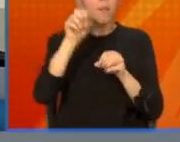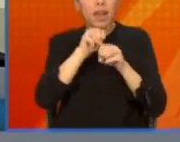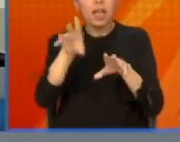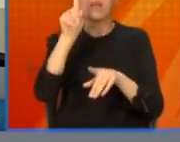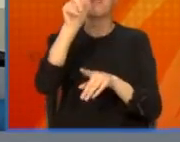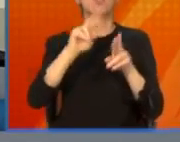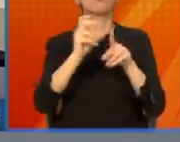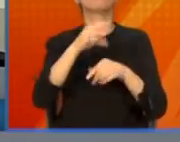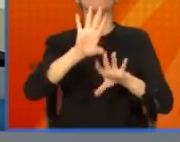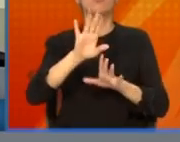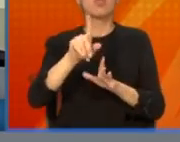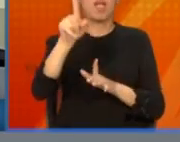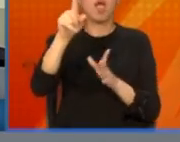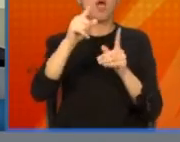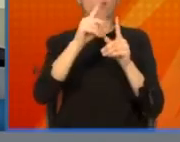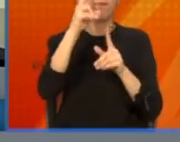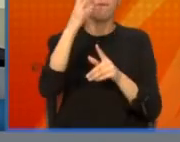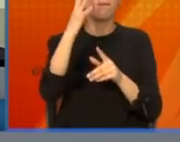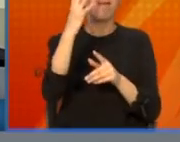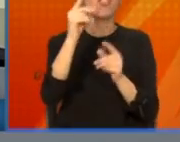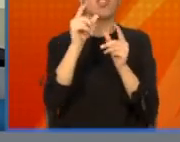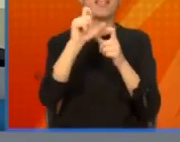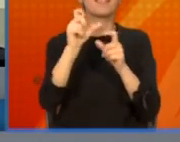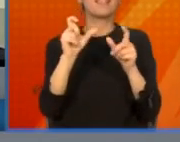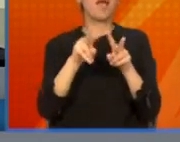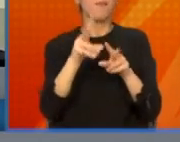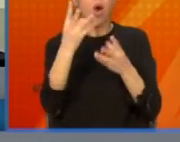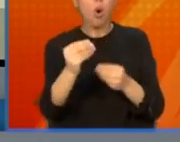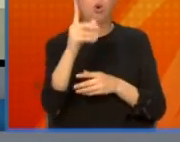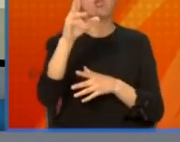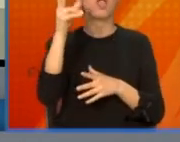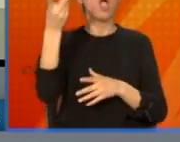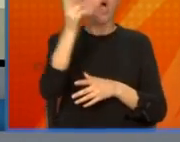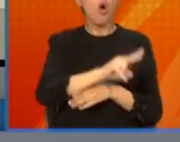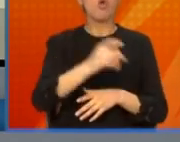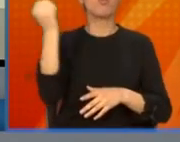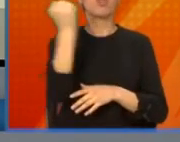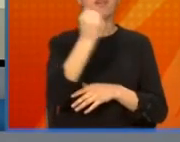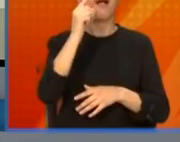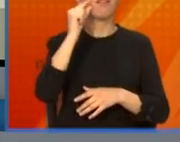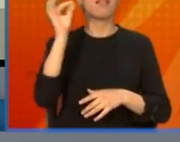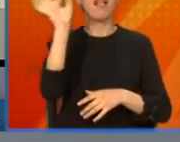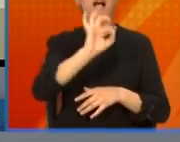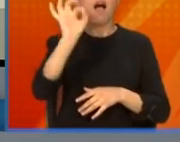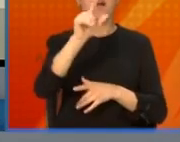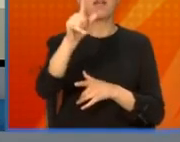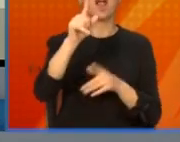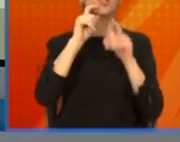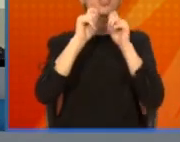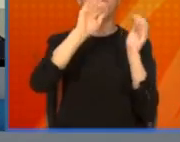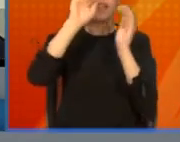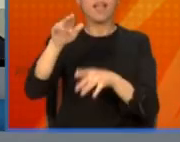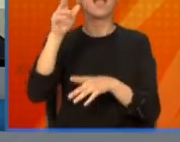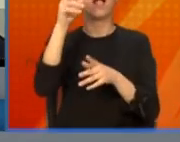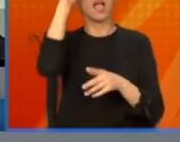arada, onu da söyleyelim. Boyları 5 santimetreyi bulan ölümcül katil arılar Çin'den geldi ve Amerikan ekosistemini